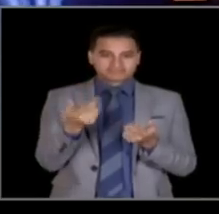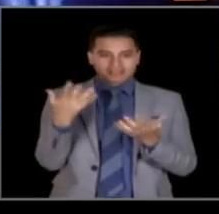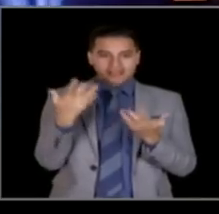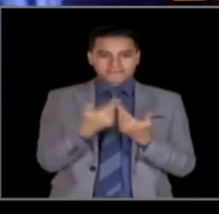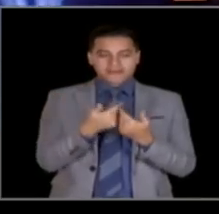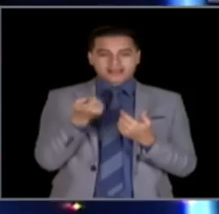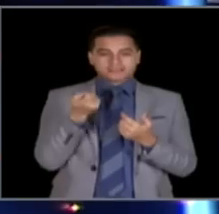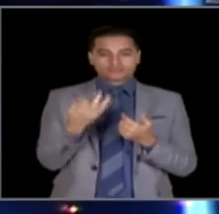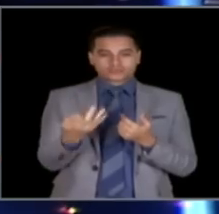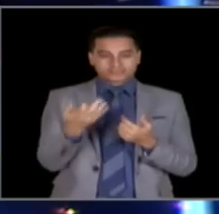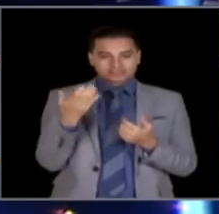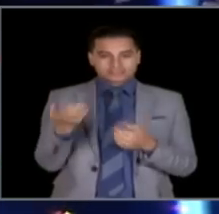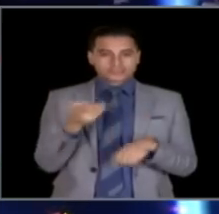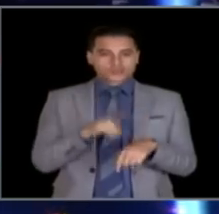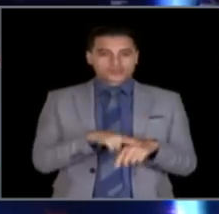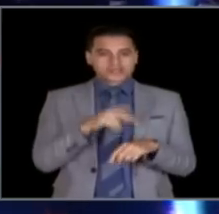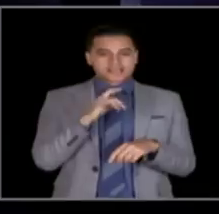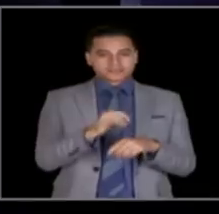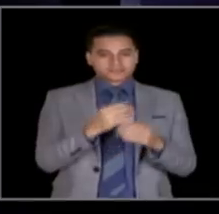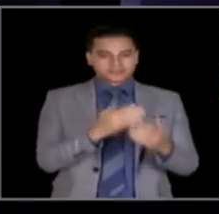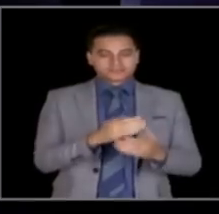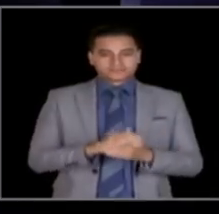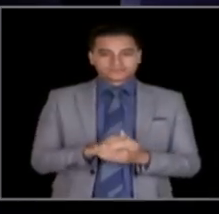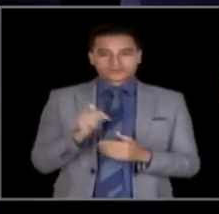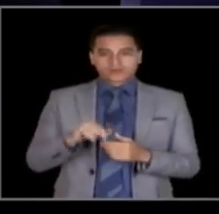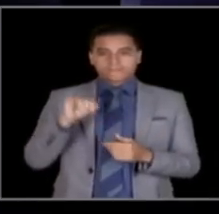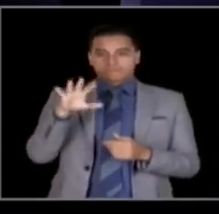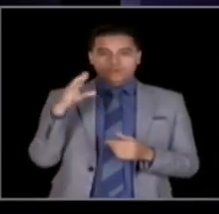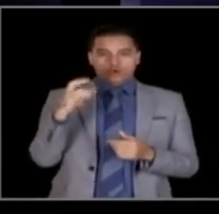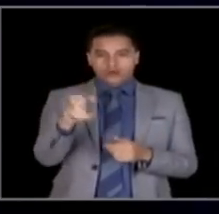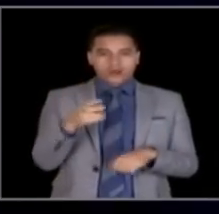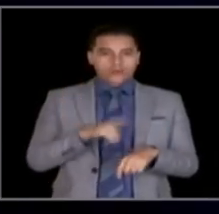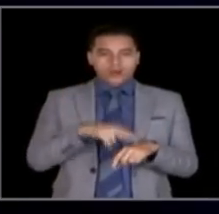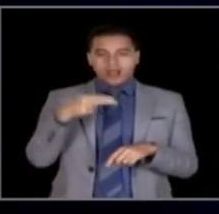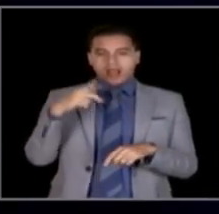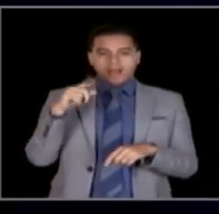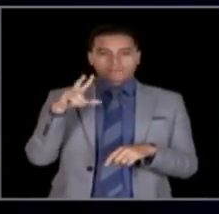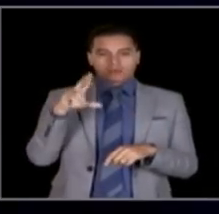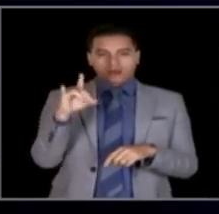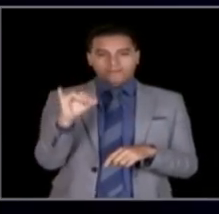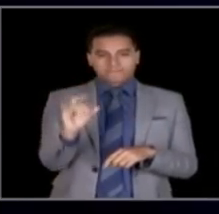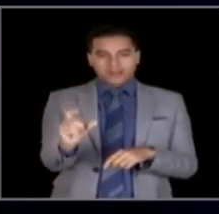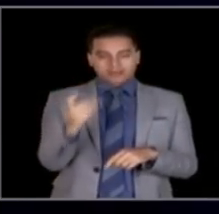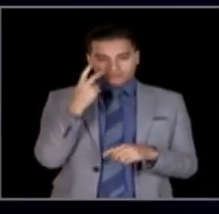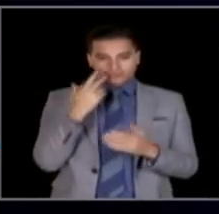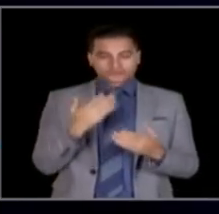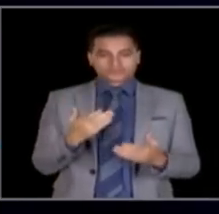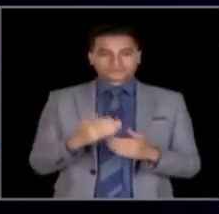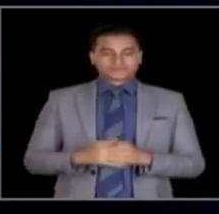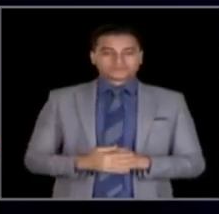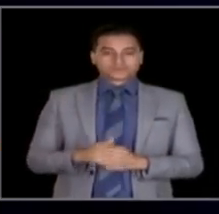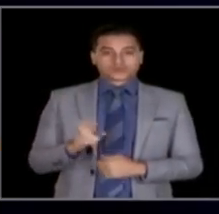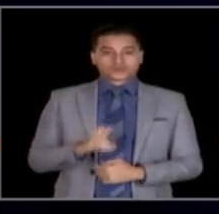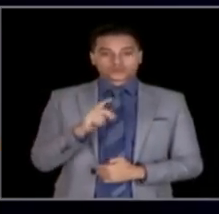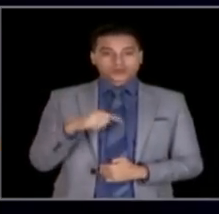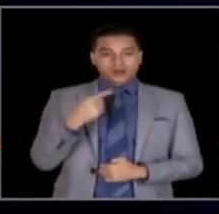فايترز 50 أليجيترز. مهجة وعبد الرحمن، عبد الرحمن ومهجة.